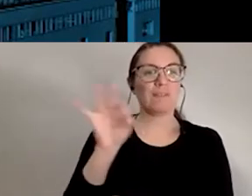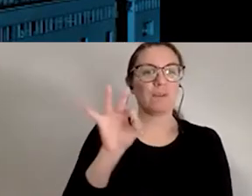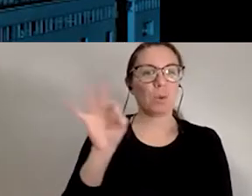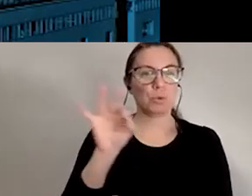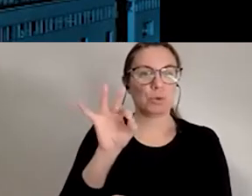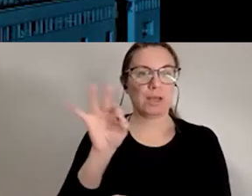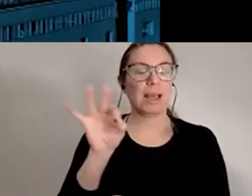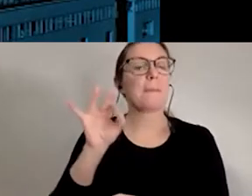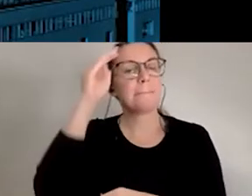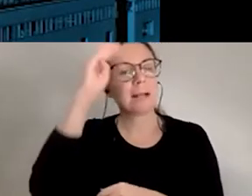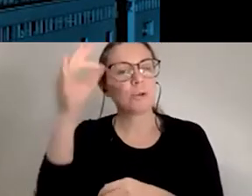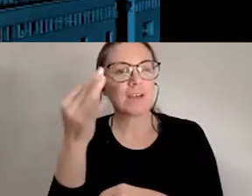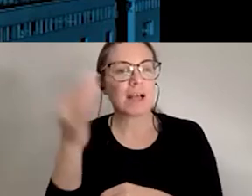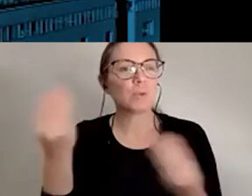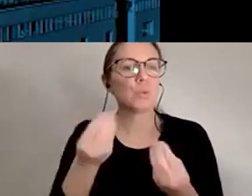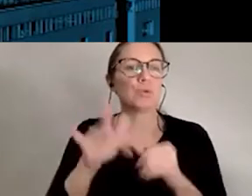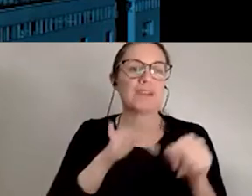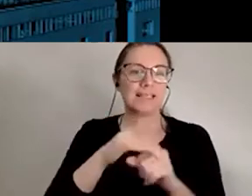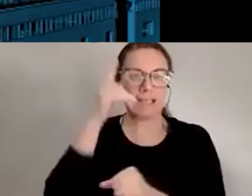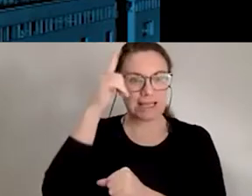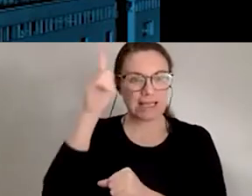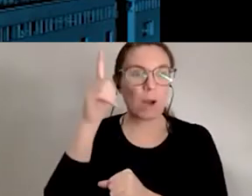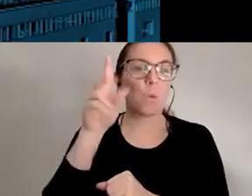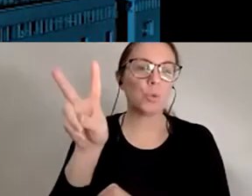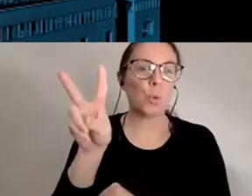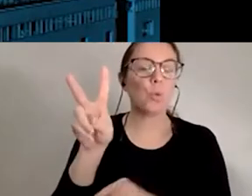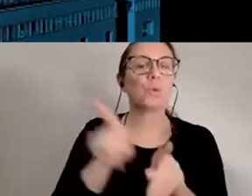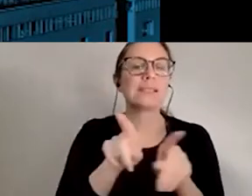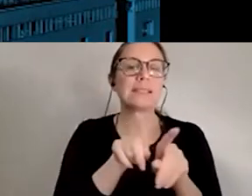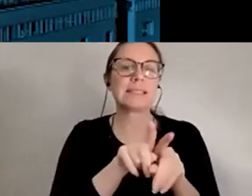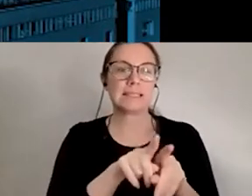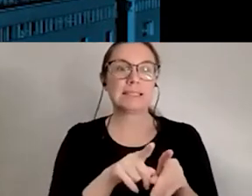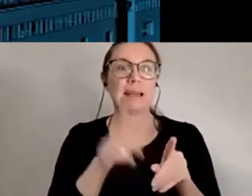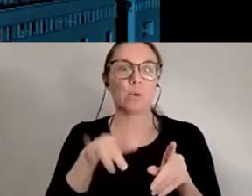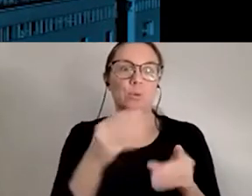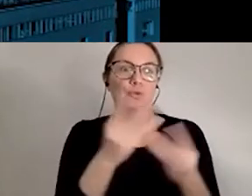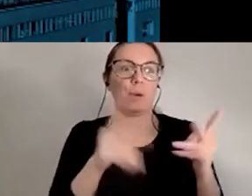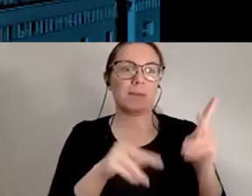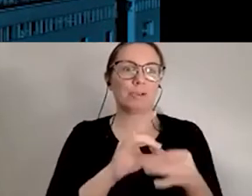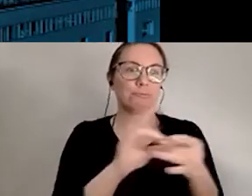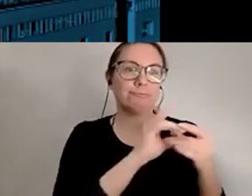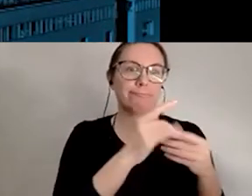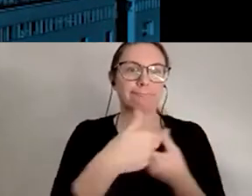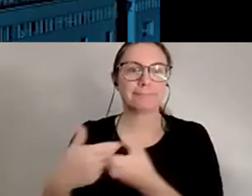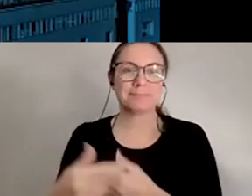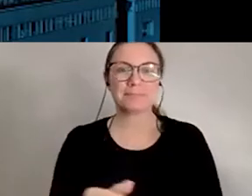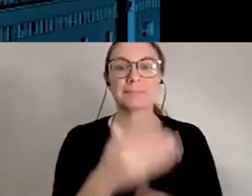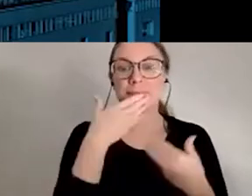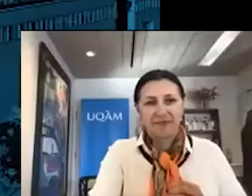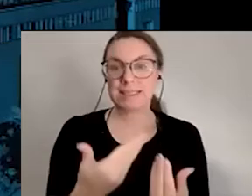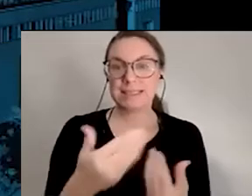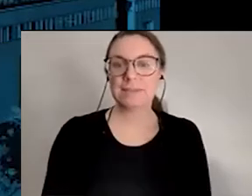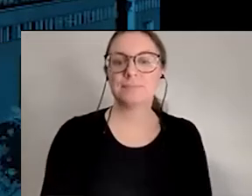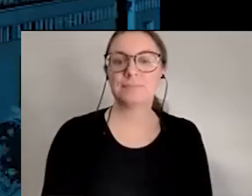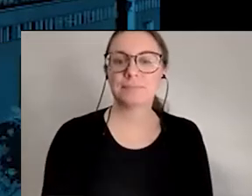Lyon 2. Il a été rendu possible grâce à la diligence de plusieurs personnes. Mes remerciements vont à l